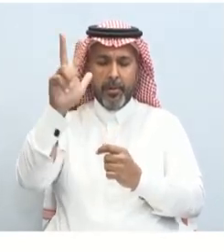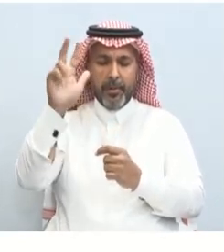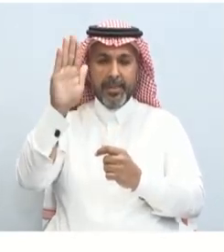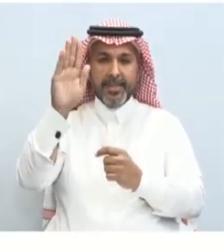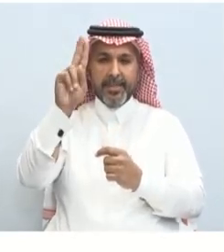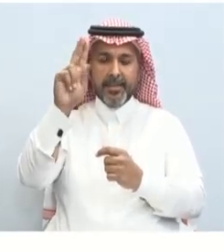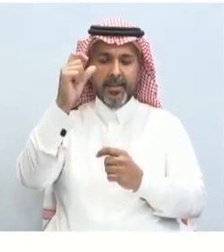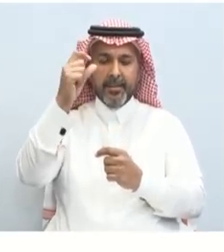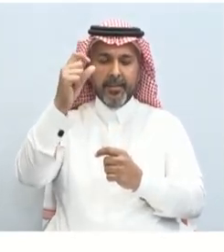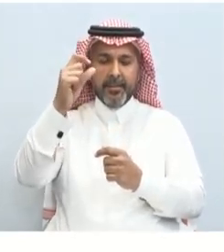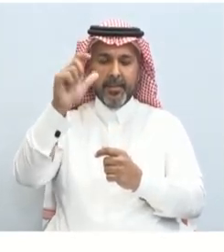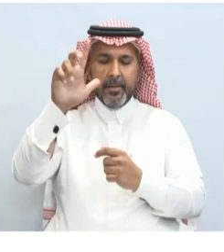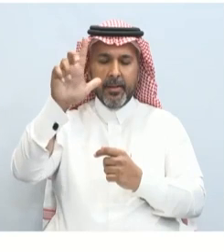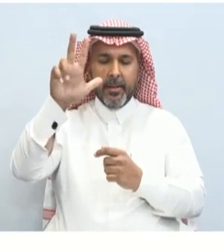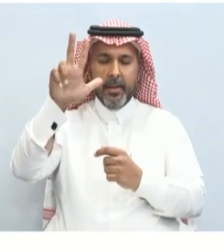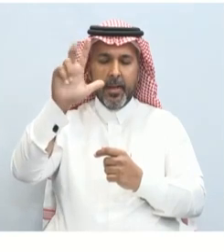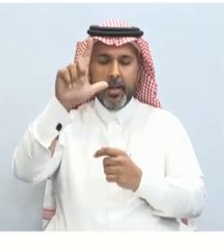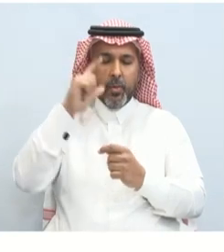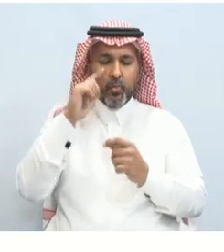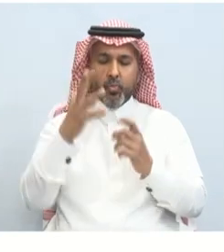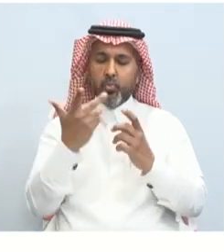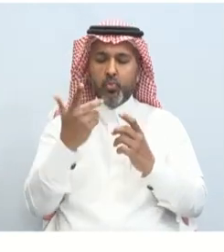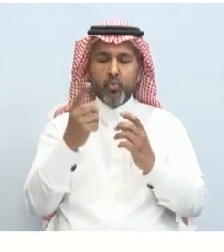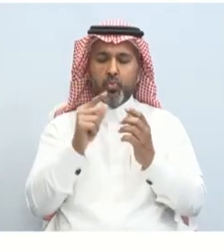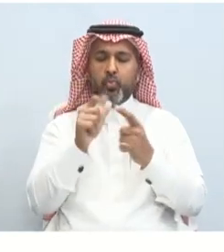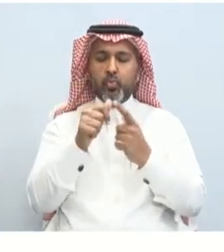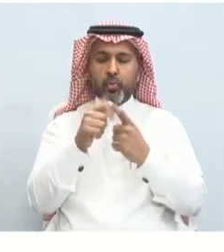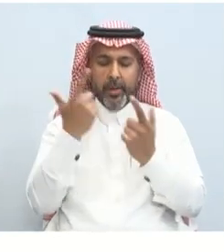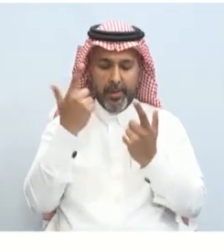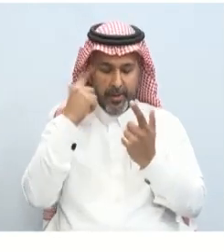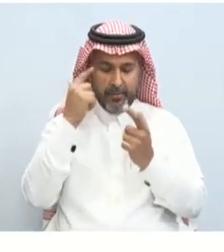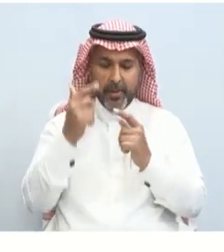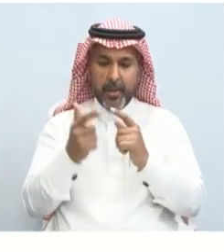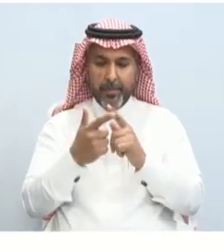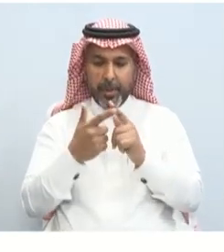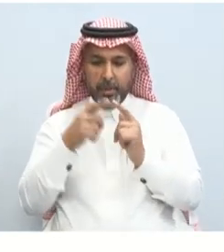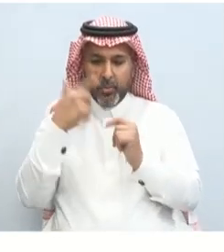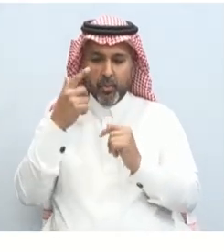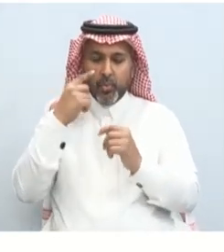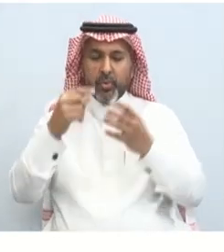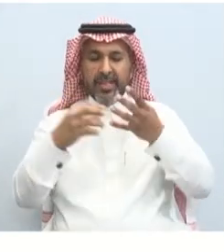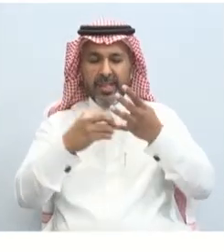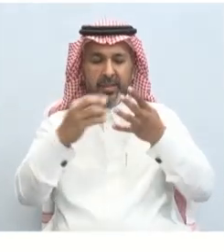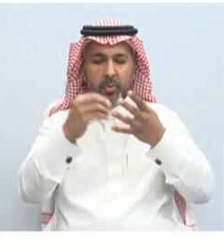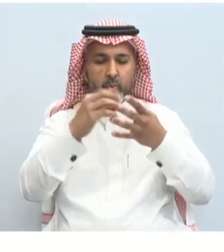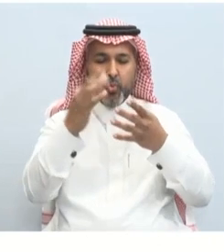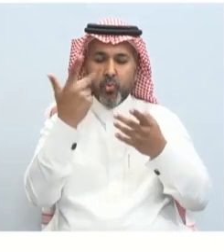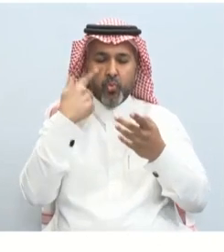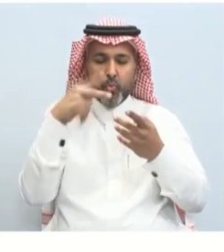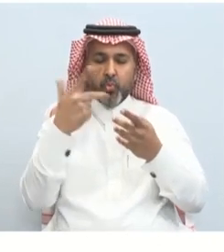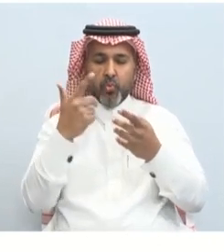اتعرف على عناصر الاستدلال اربعه احدد مفهوم الاستدلال الاستنباطي